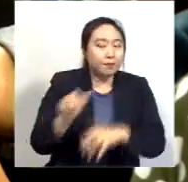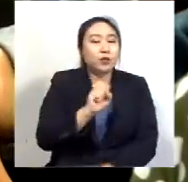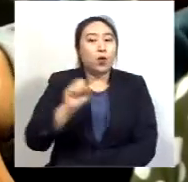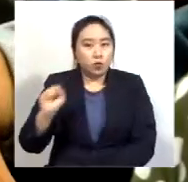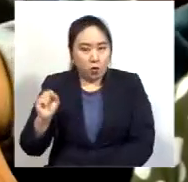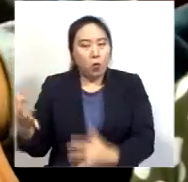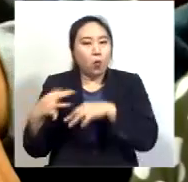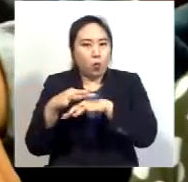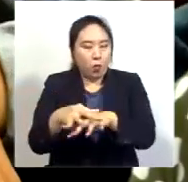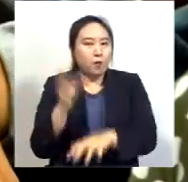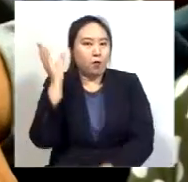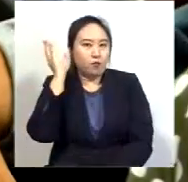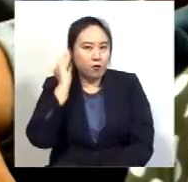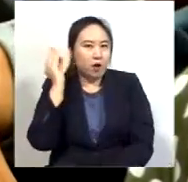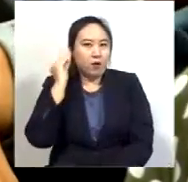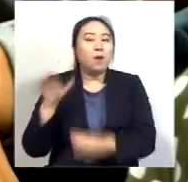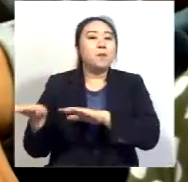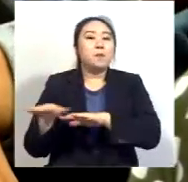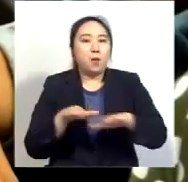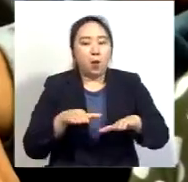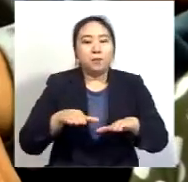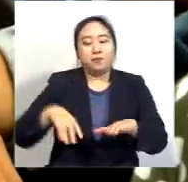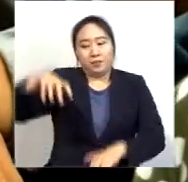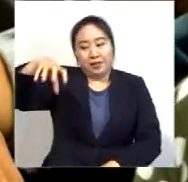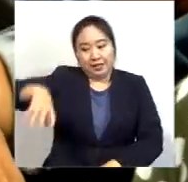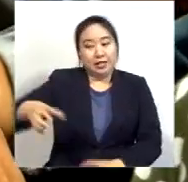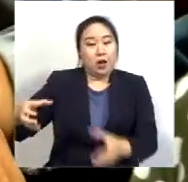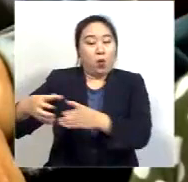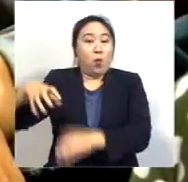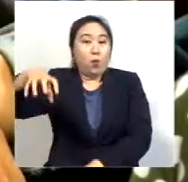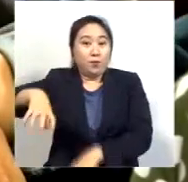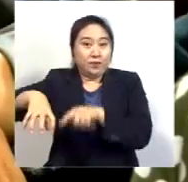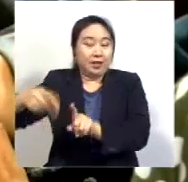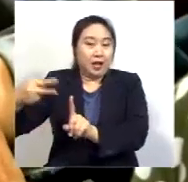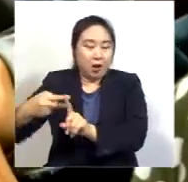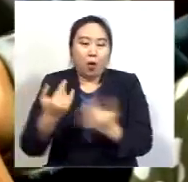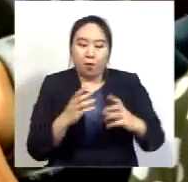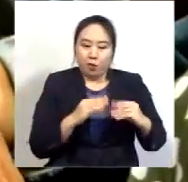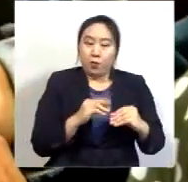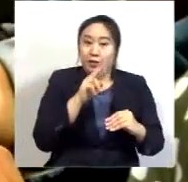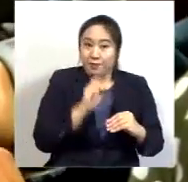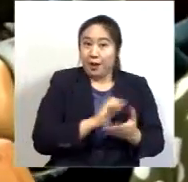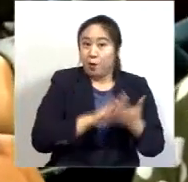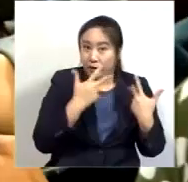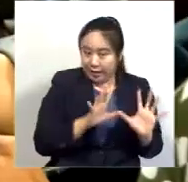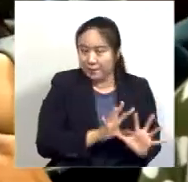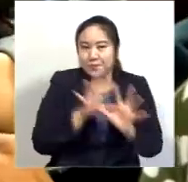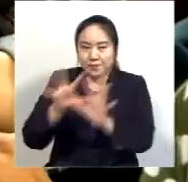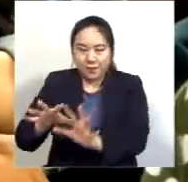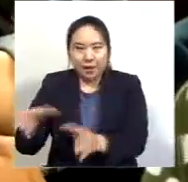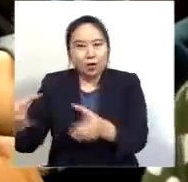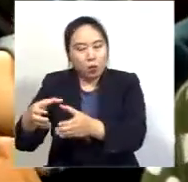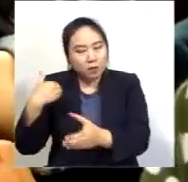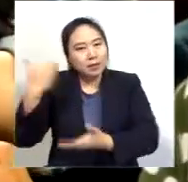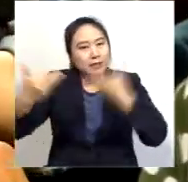มาร่วมฟังคำวินิจฉัยนะครับพร้อมกันในที่ทำการพรรคหลังจากเสร็จสิ้นภารกิจประชุมร่วมที่รัฐสภาโดยก็จะมีกิจกรรม